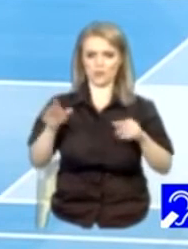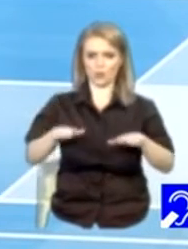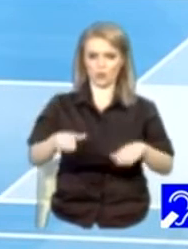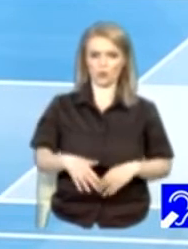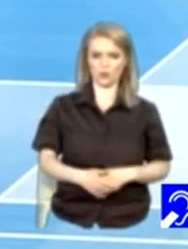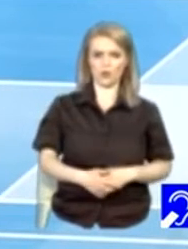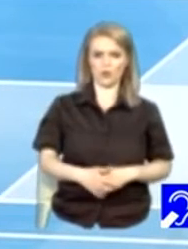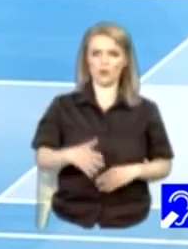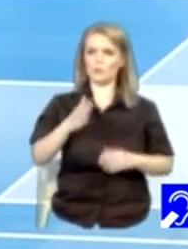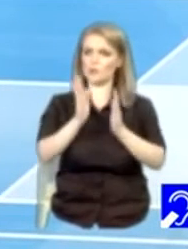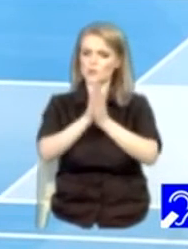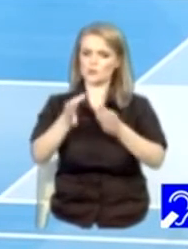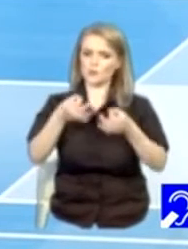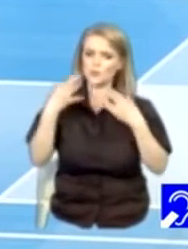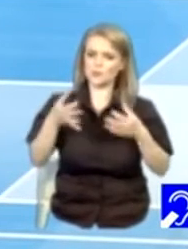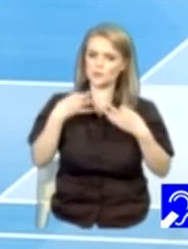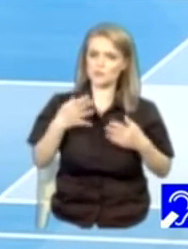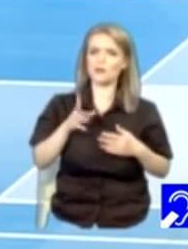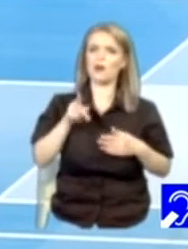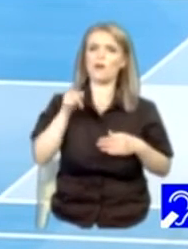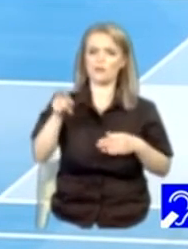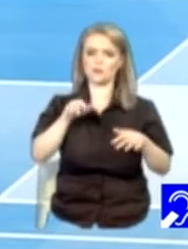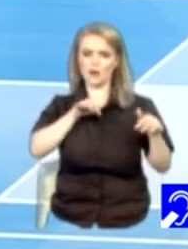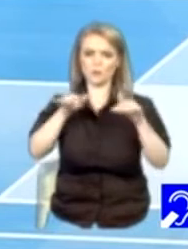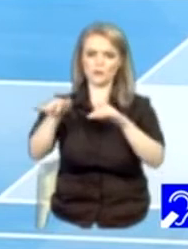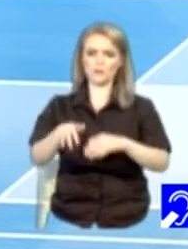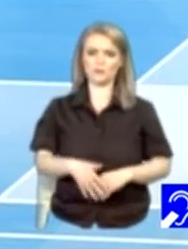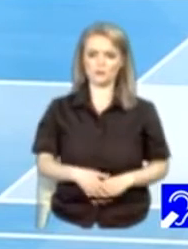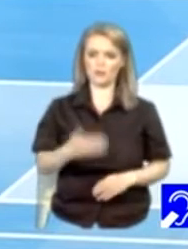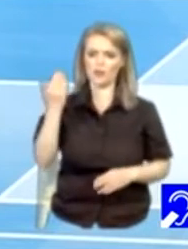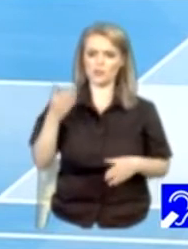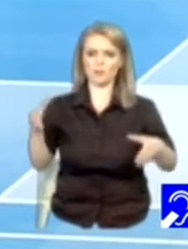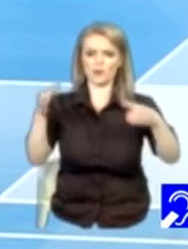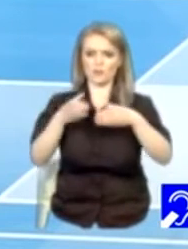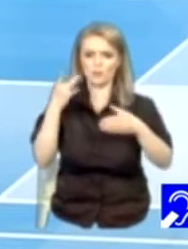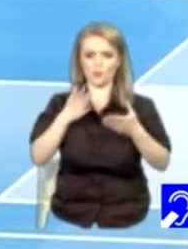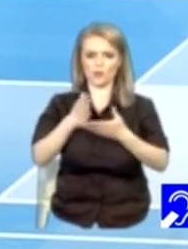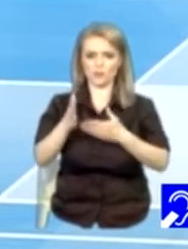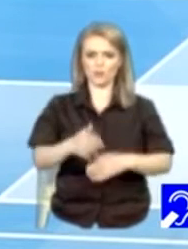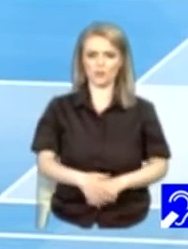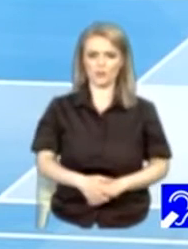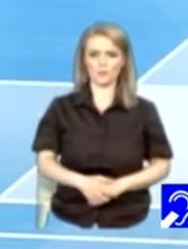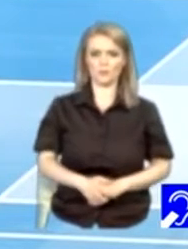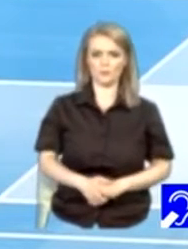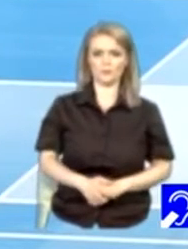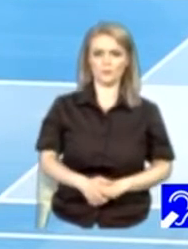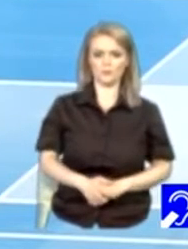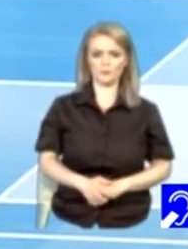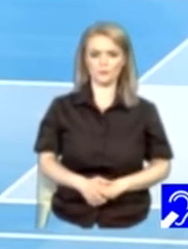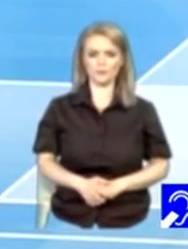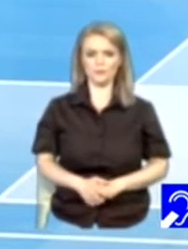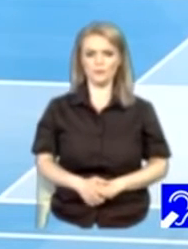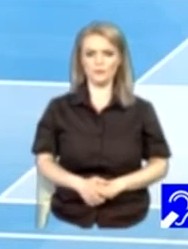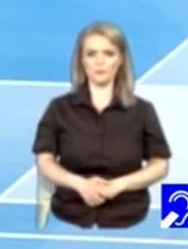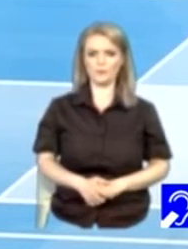Aș vrea să vă rog să lămuriți, la începutul campaniei electorale au existat câțiva lideri regionali din partidul